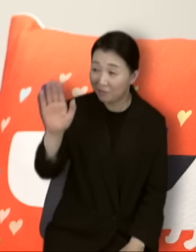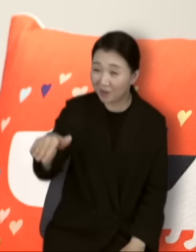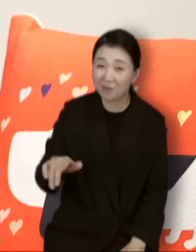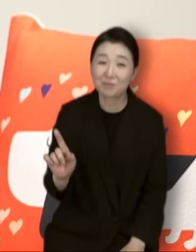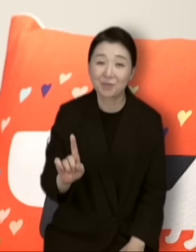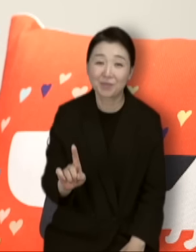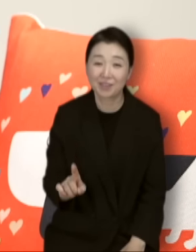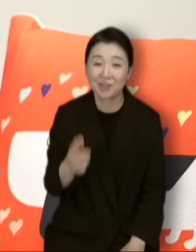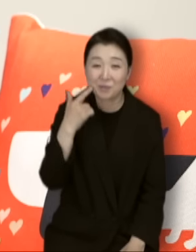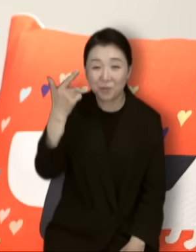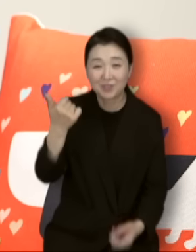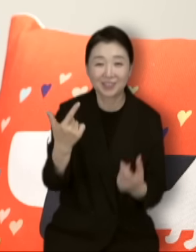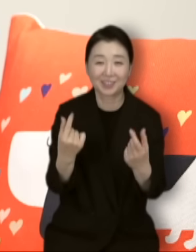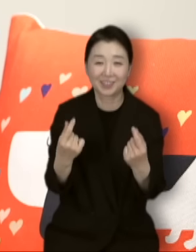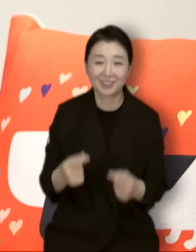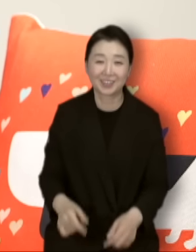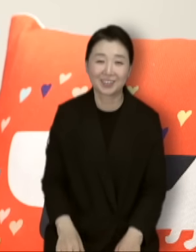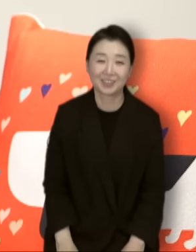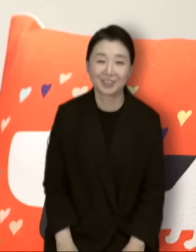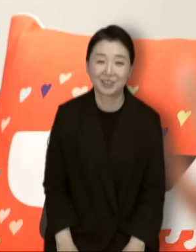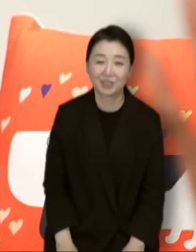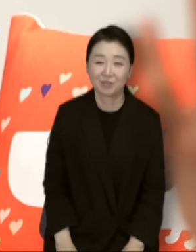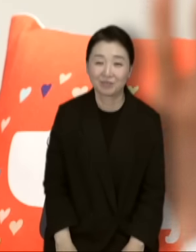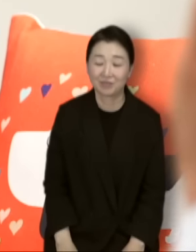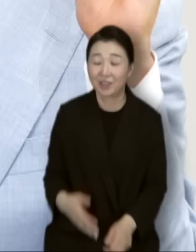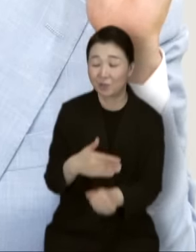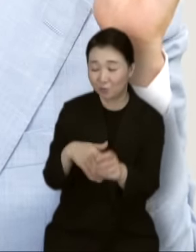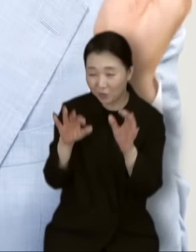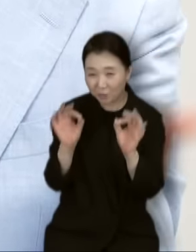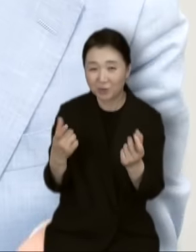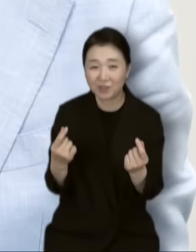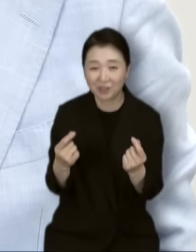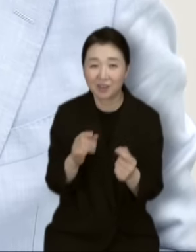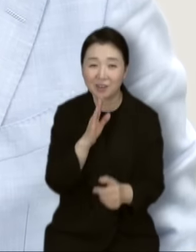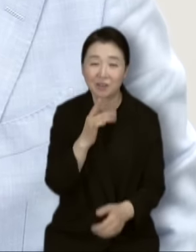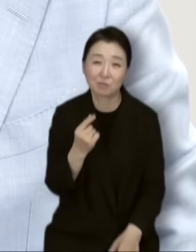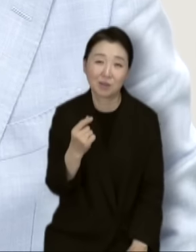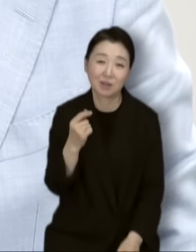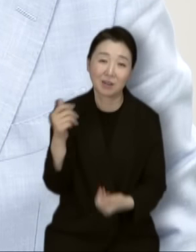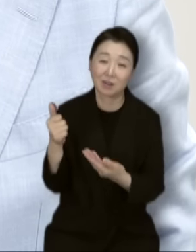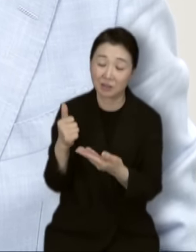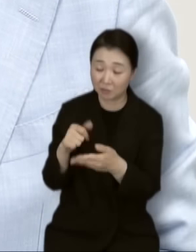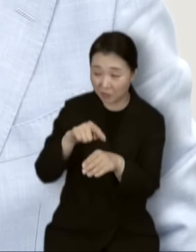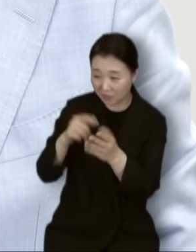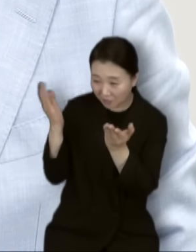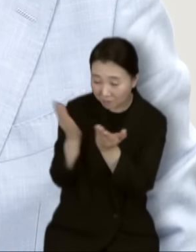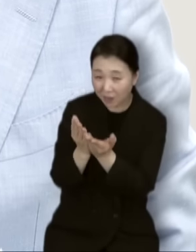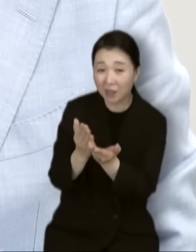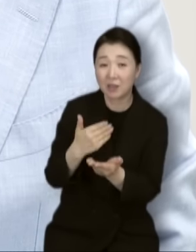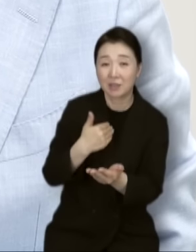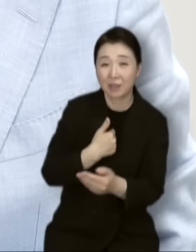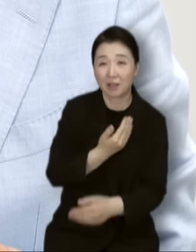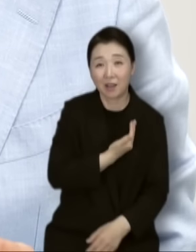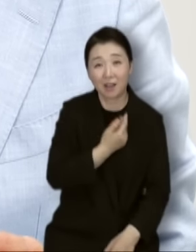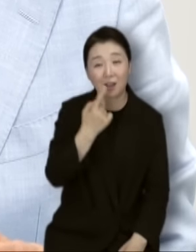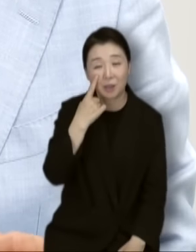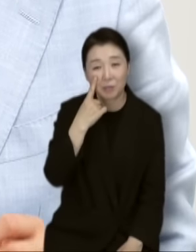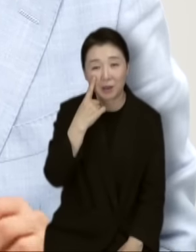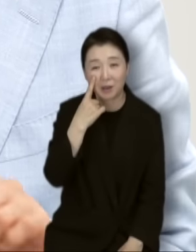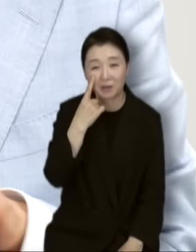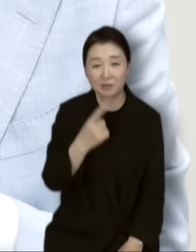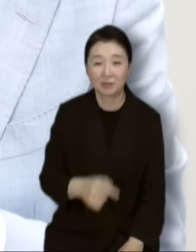제 주변을 보니까 집사님 목사님 같으세요 아니 제제 제 주변을 보니깐요 아 맞아요 하나님의 타이밍에 내가 계속